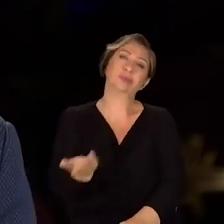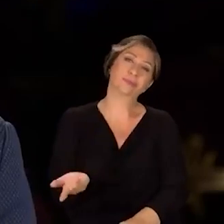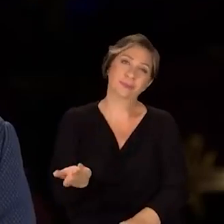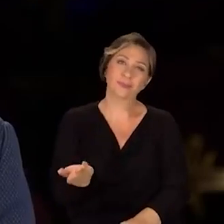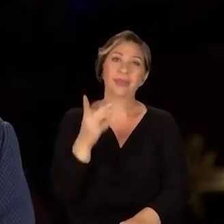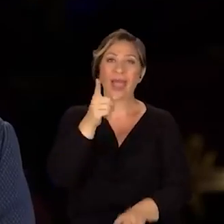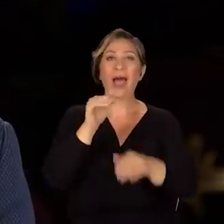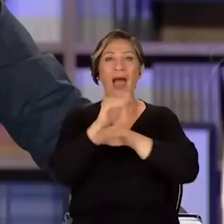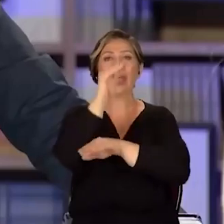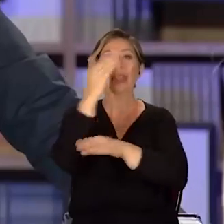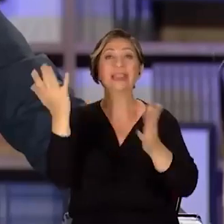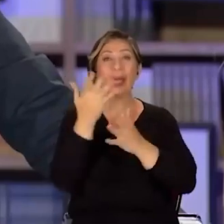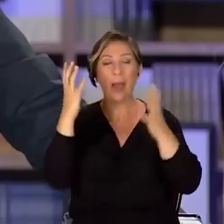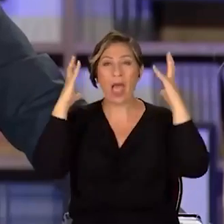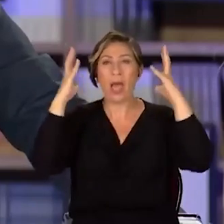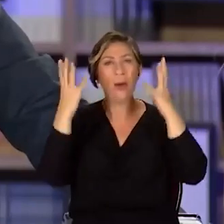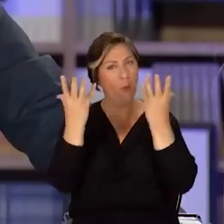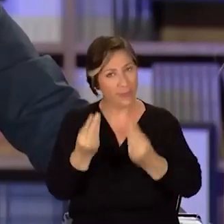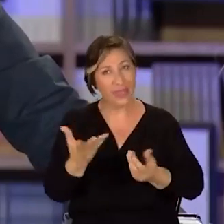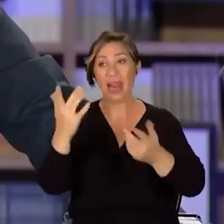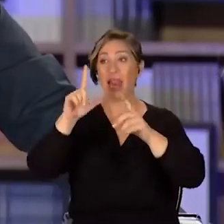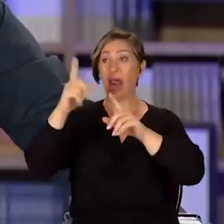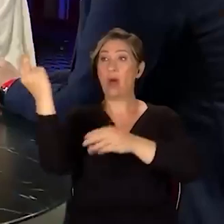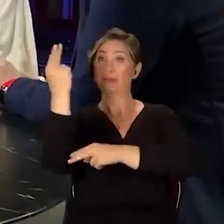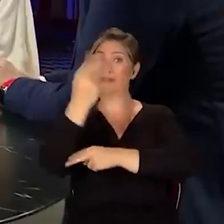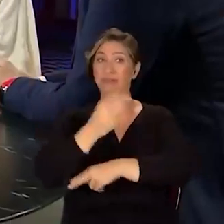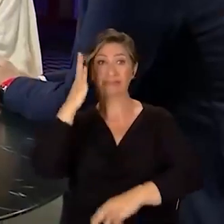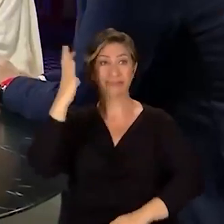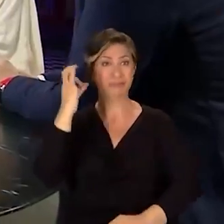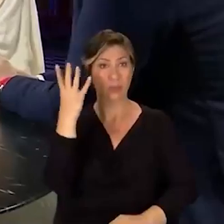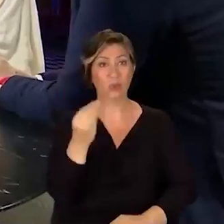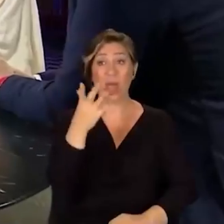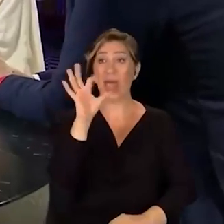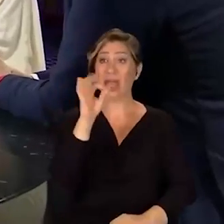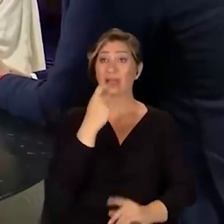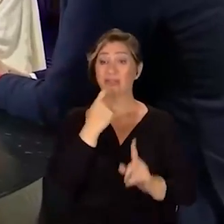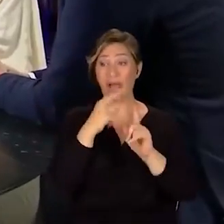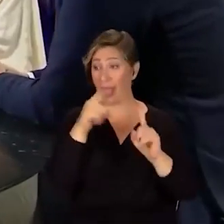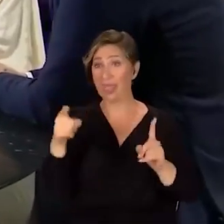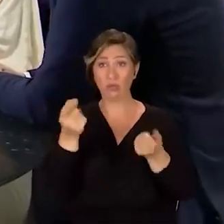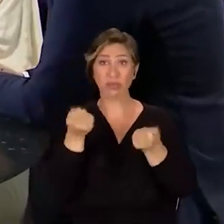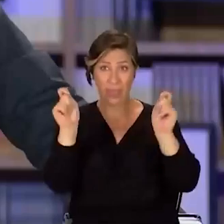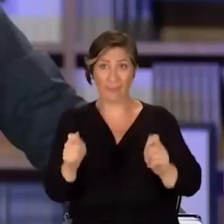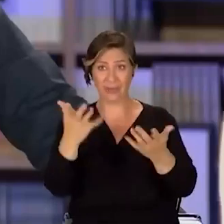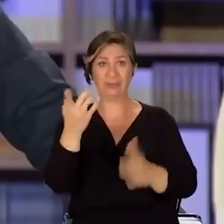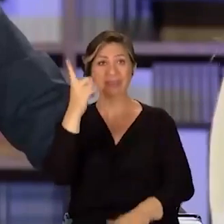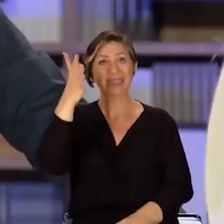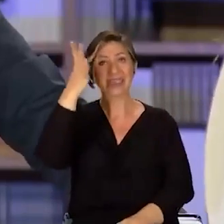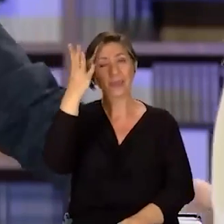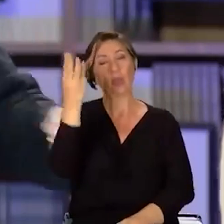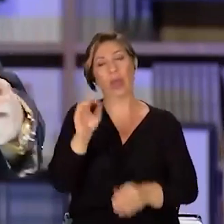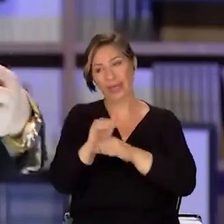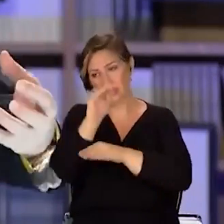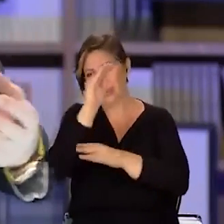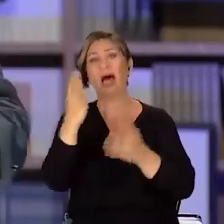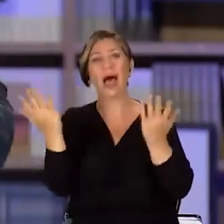zaten hayatında ne Einstein olabildin ne Leonardo olabildin. Olsaydı zaten 50 yaşına kadar bu işleri yapardın. Bir gerizekalı olarak yaşadın.